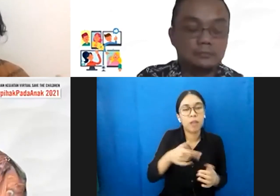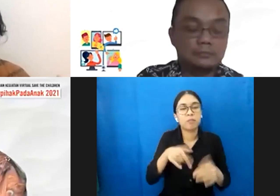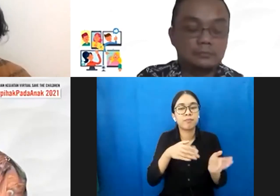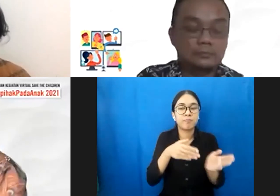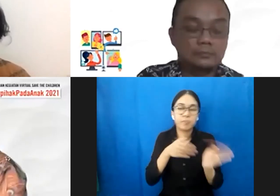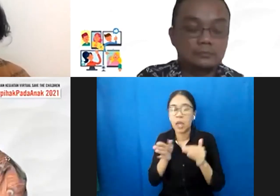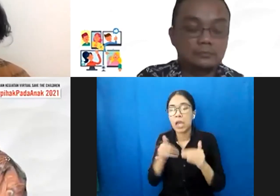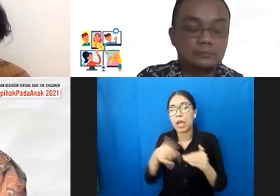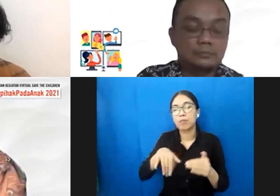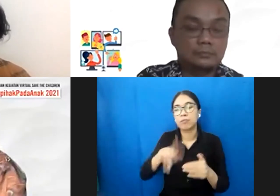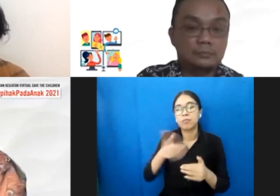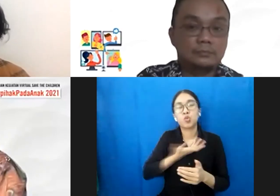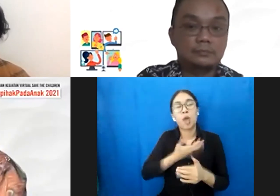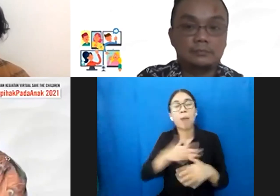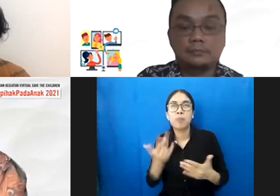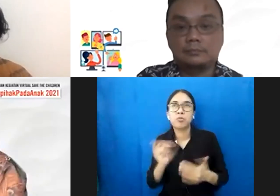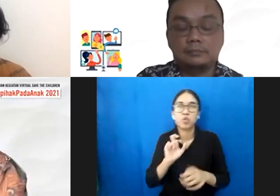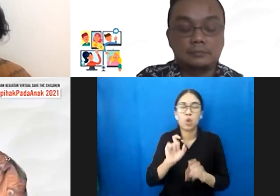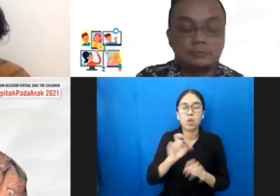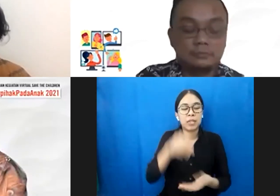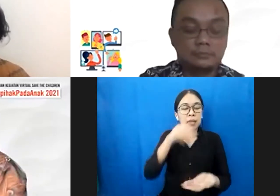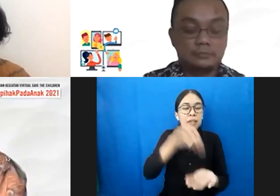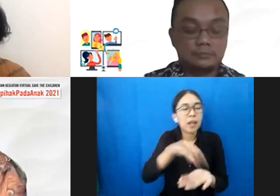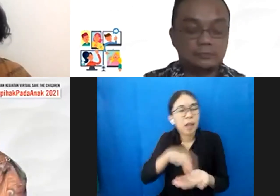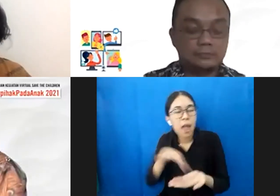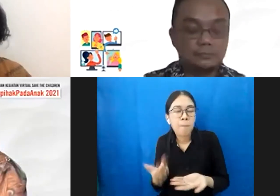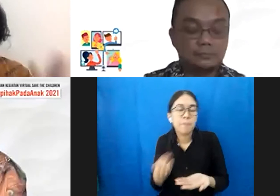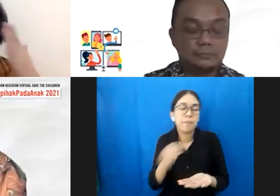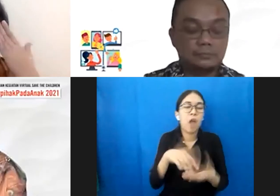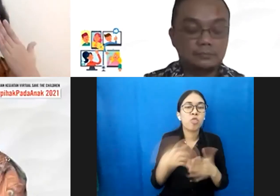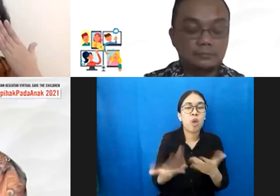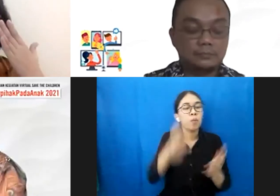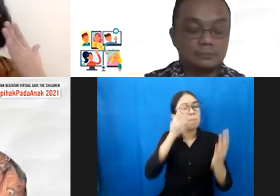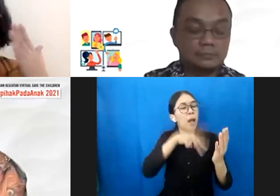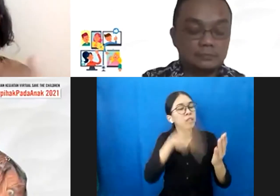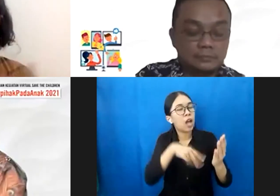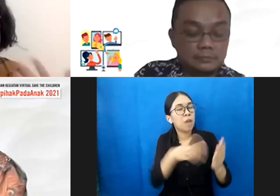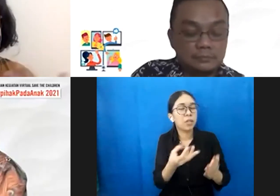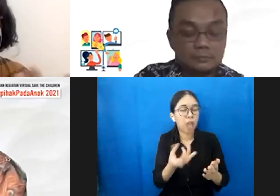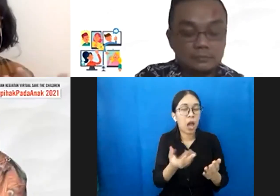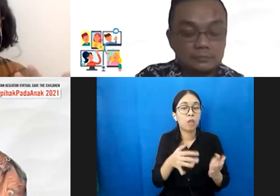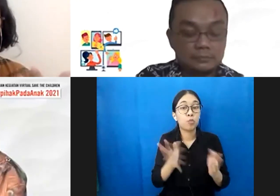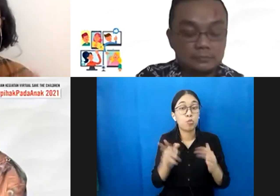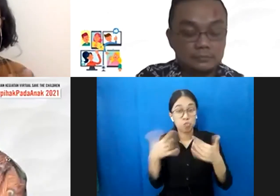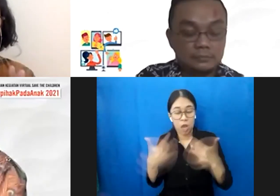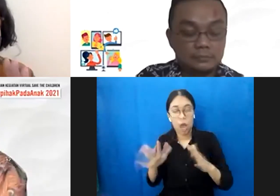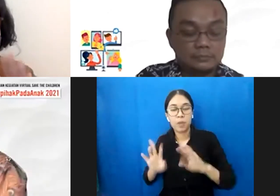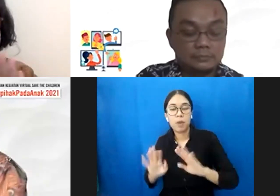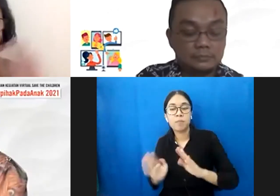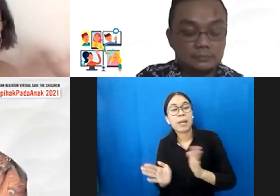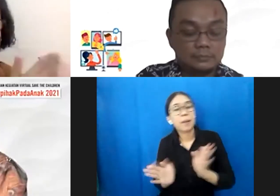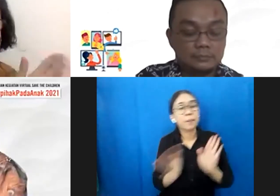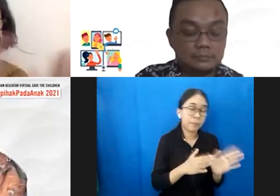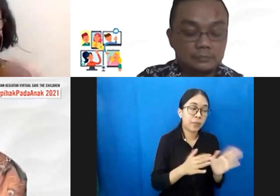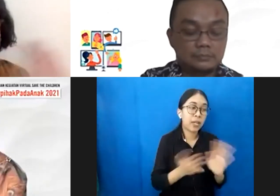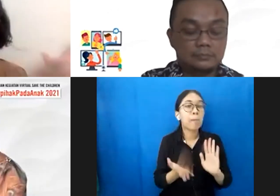hal-hal yang kita sukai mungkin berkebun, membaca sebentar, dan ketika kita kembali ke anak itu perasaan kita akan berbeda Ibu ya, karena kita sempat